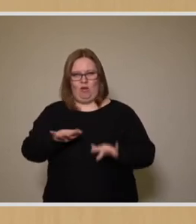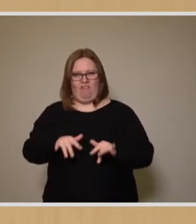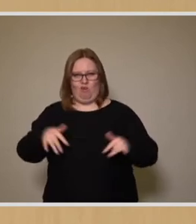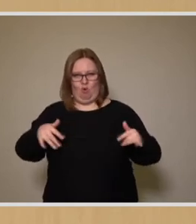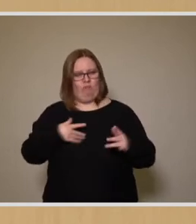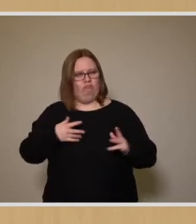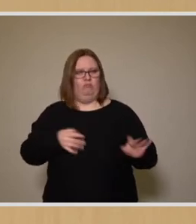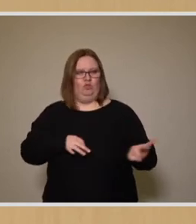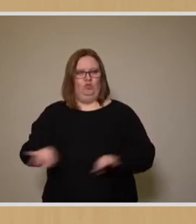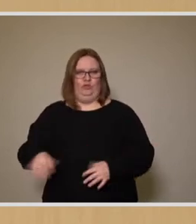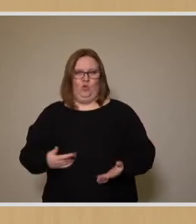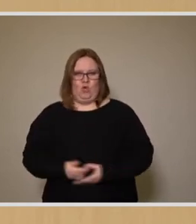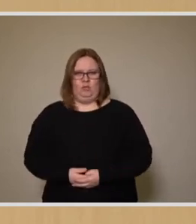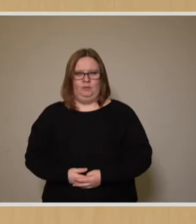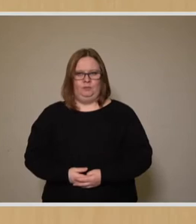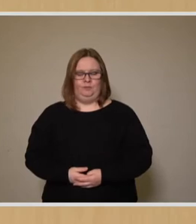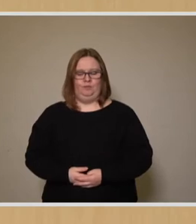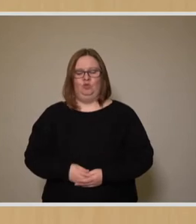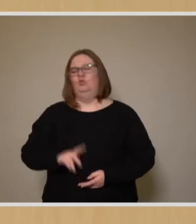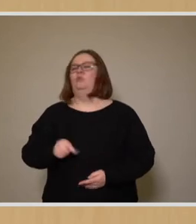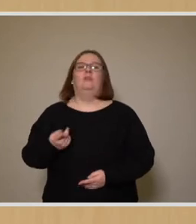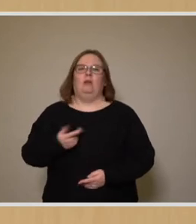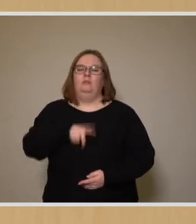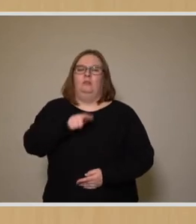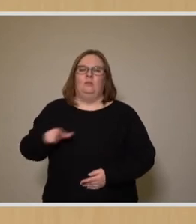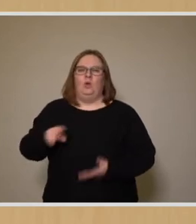tatsächlich stattfindet und wir damit